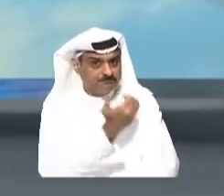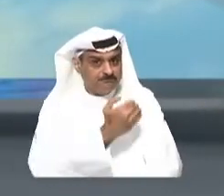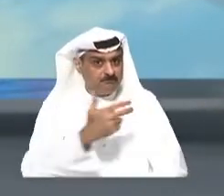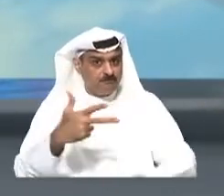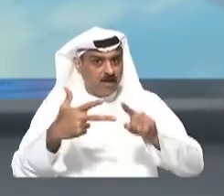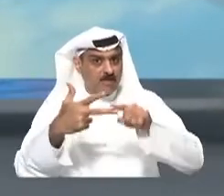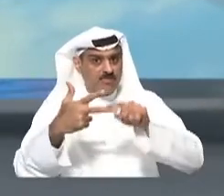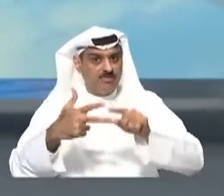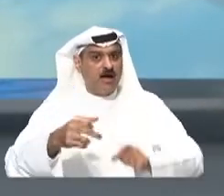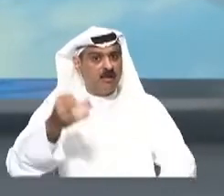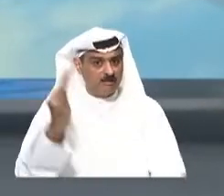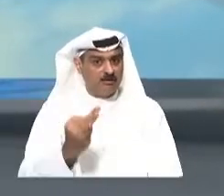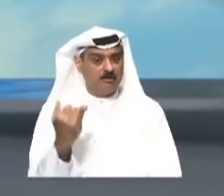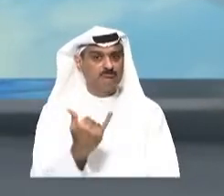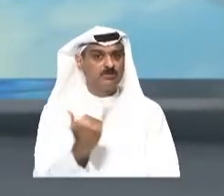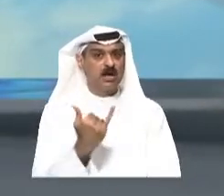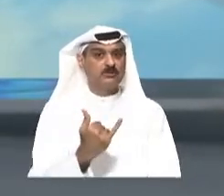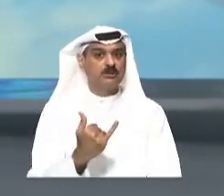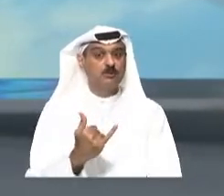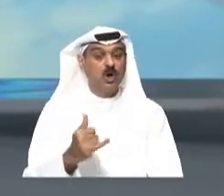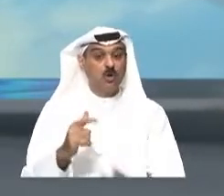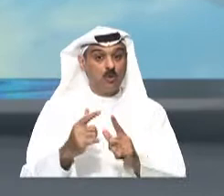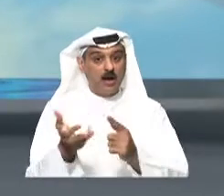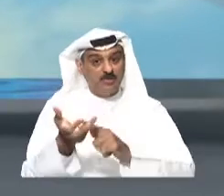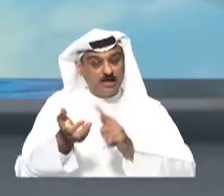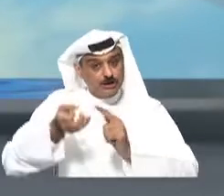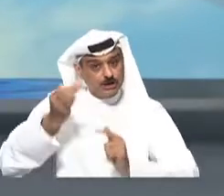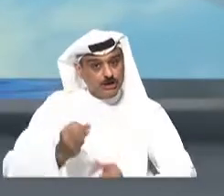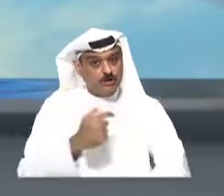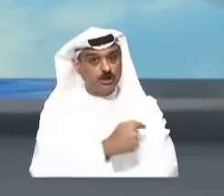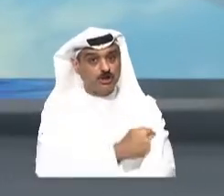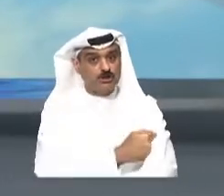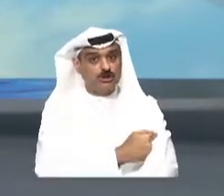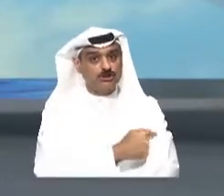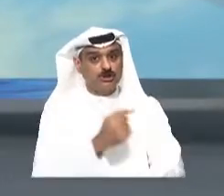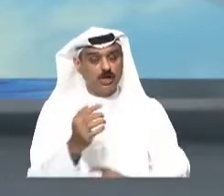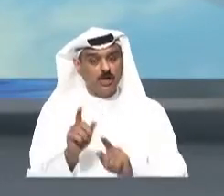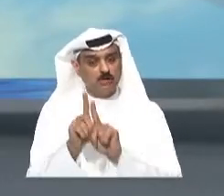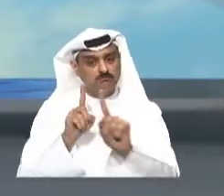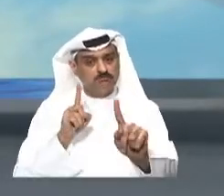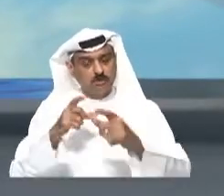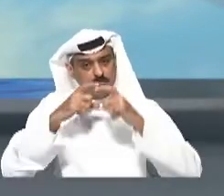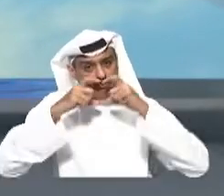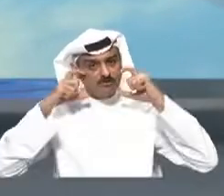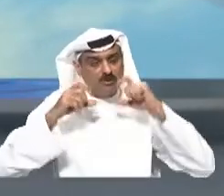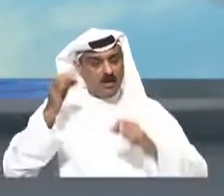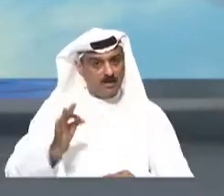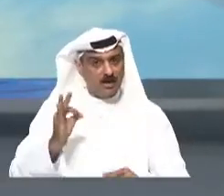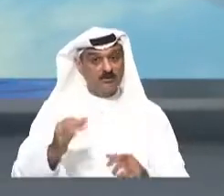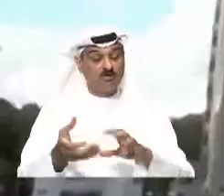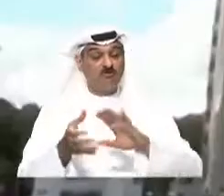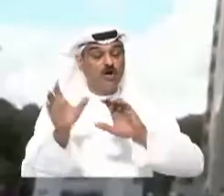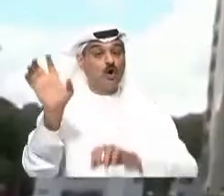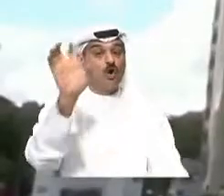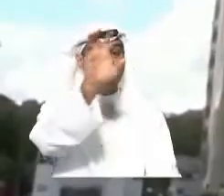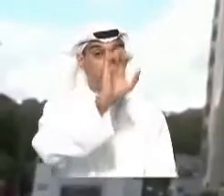وكذلك إلى ضرورة الالتزام بالاشتراطات الصحية للسيطرة على الوضع هناك.